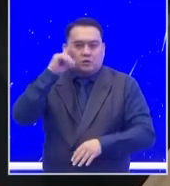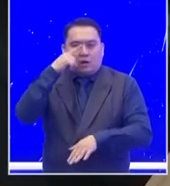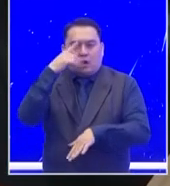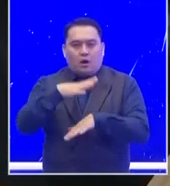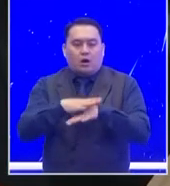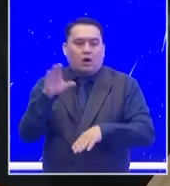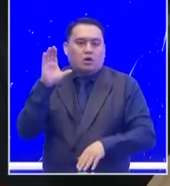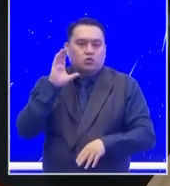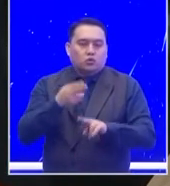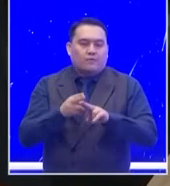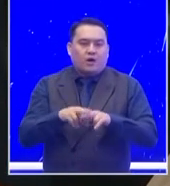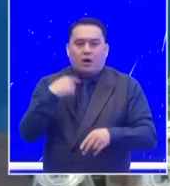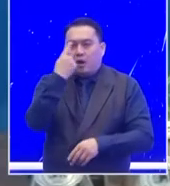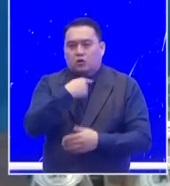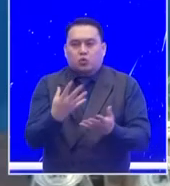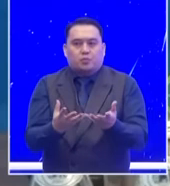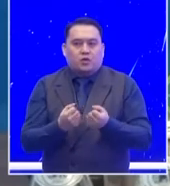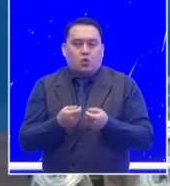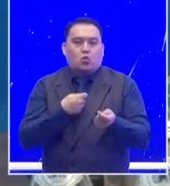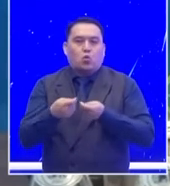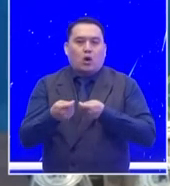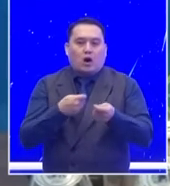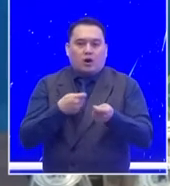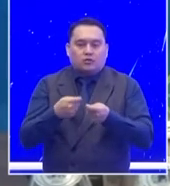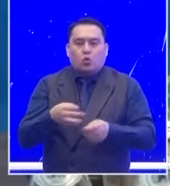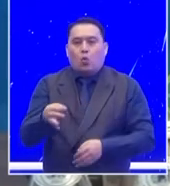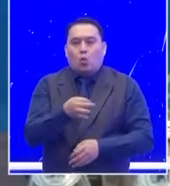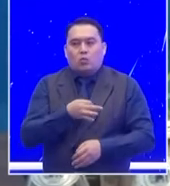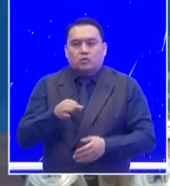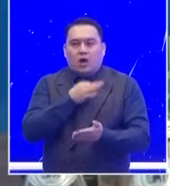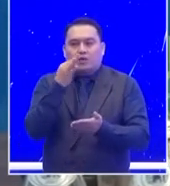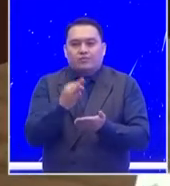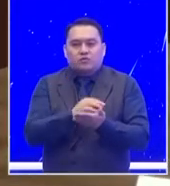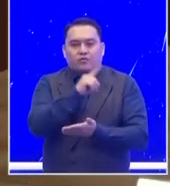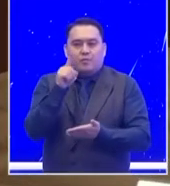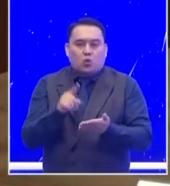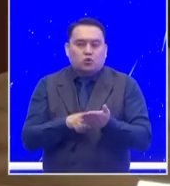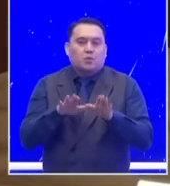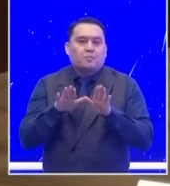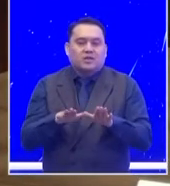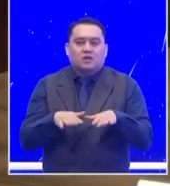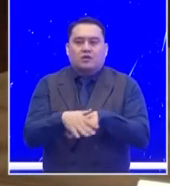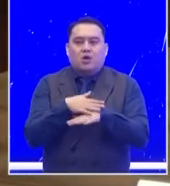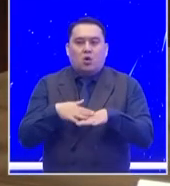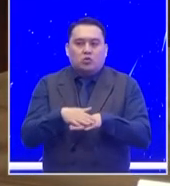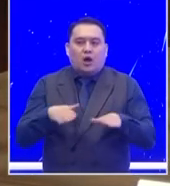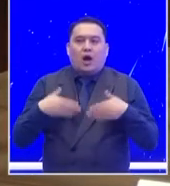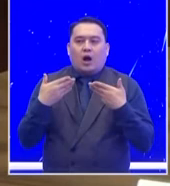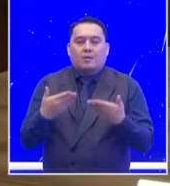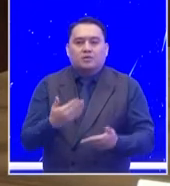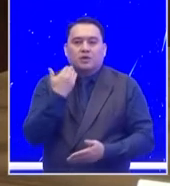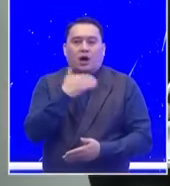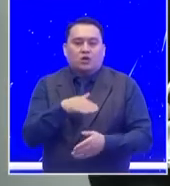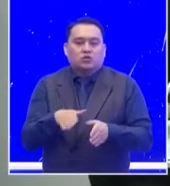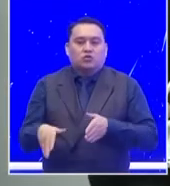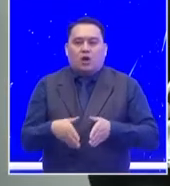отчетного доклада состоялся личный прием граждан. Руководство района и области ответили на волнующие вопросы местных жителей. В числе обращений – качество